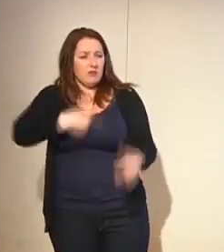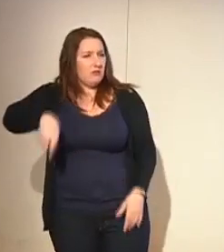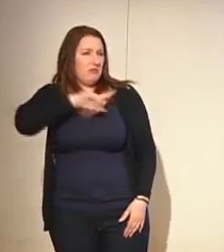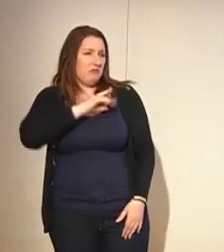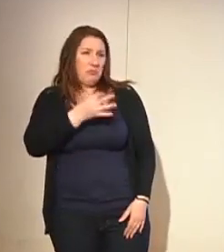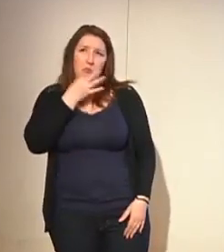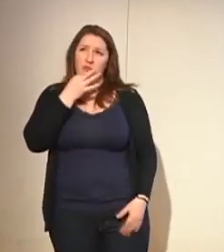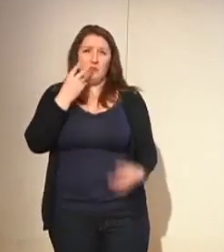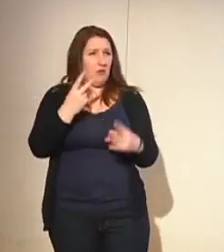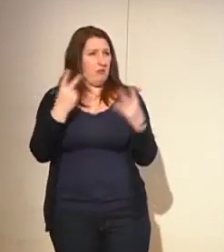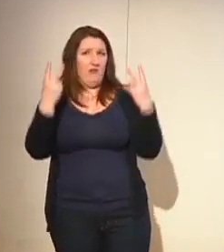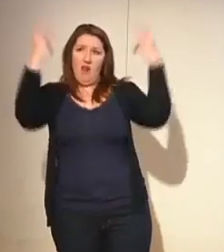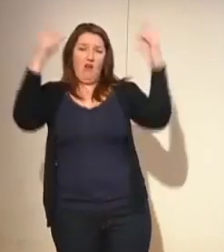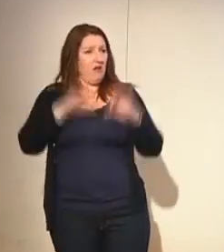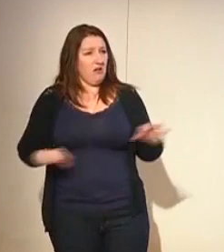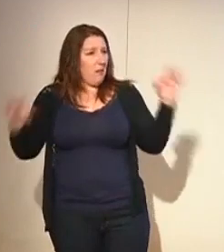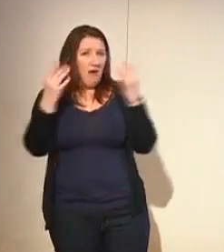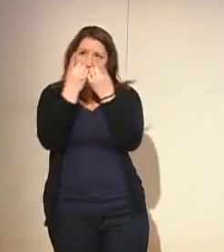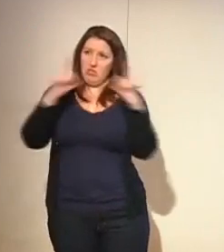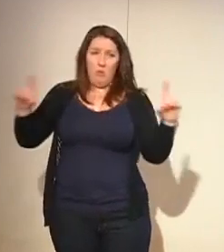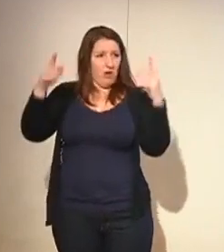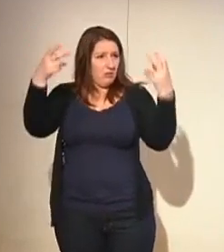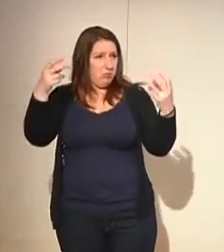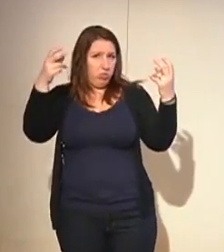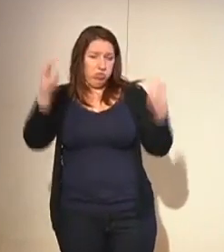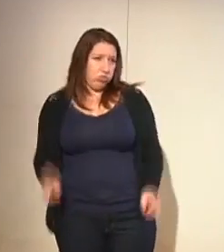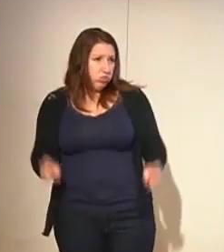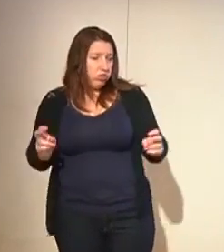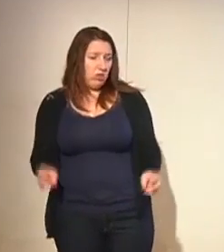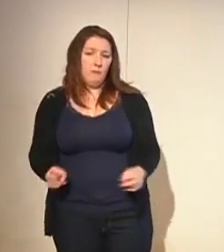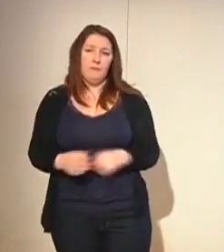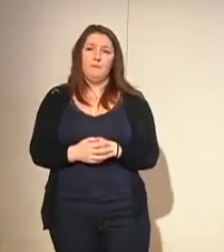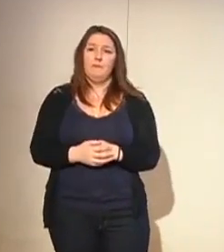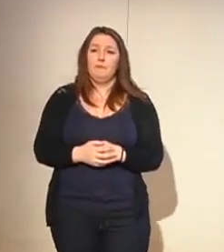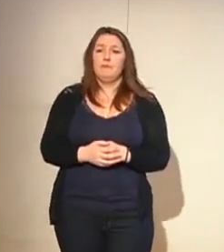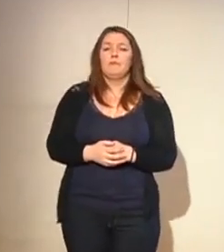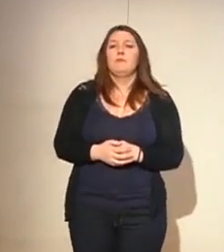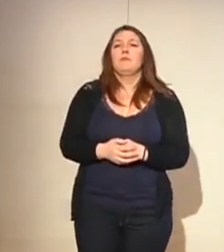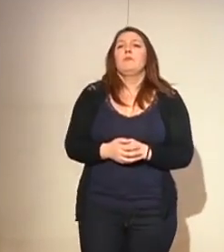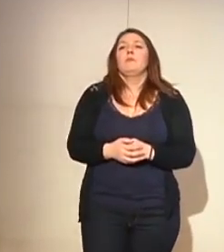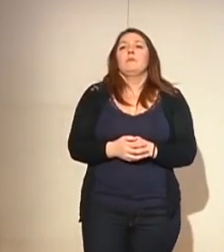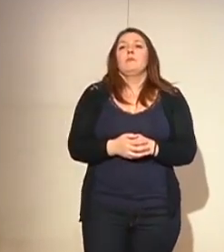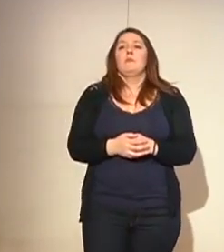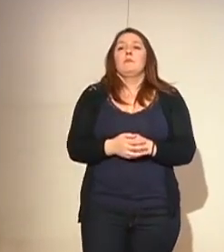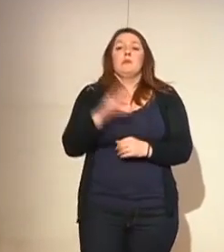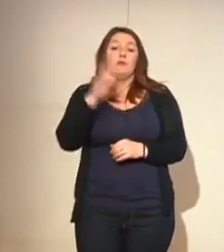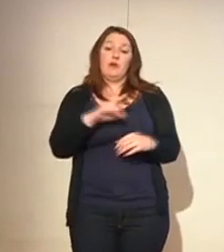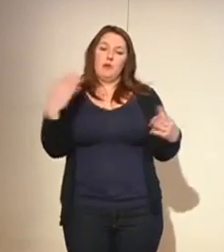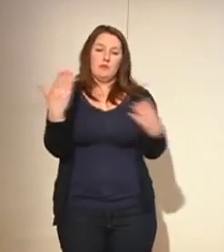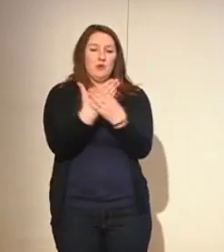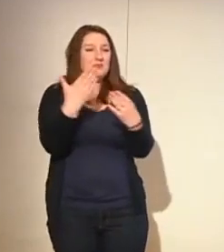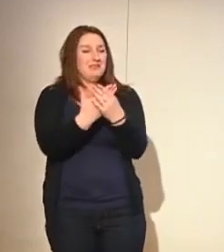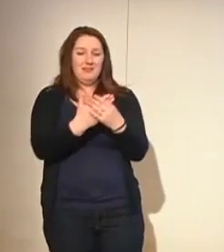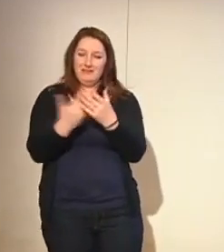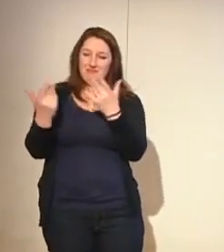la démocratie nous n'acceptons pas et nous récusons la façon dont les éléments complexes et objectives de ce dossier ont été